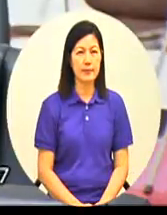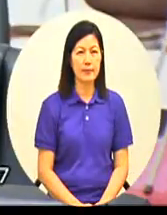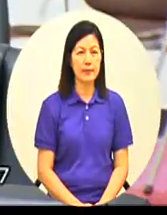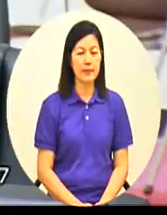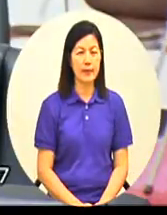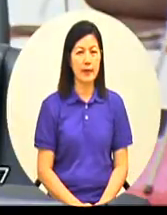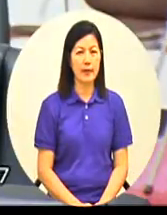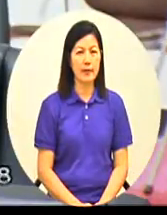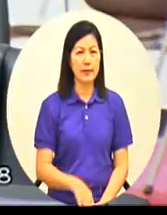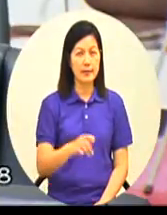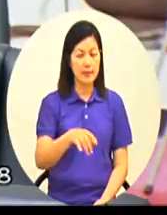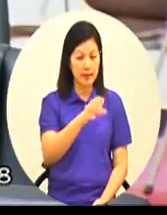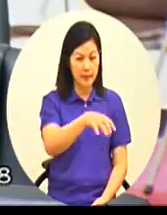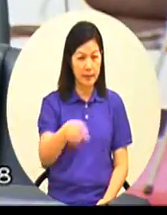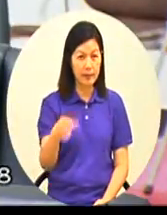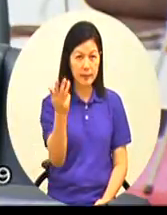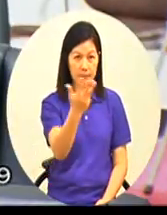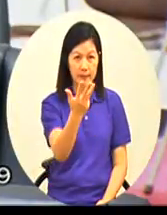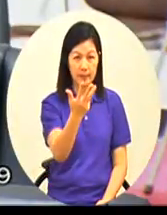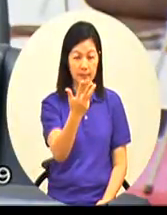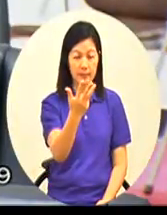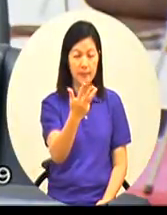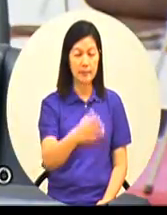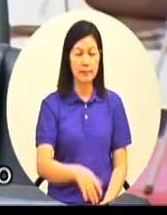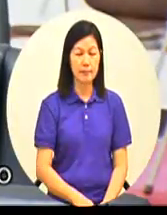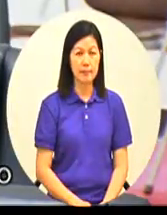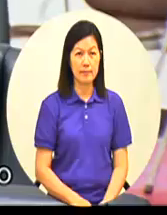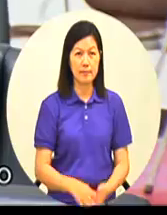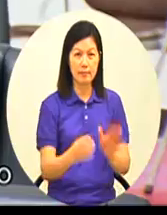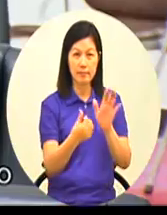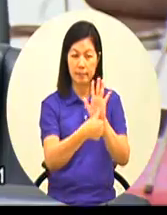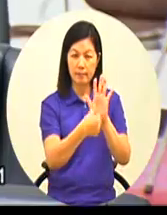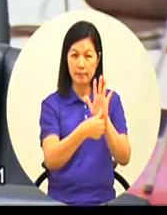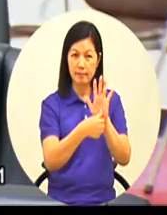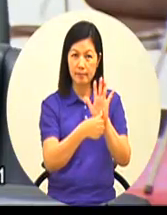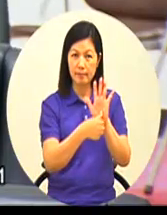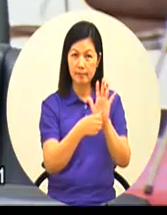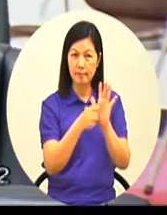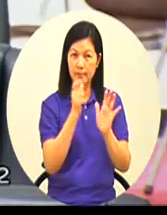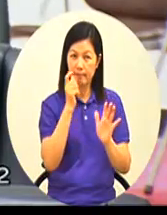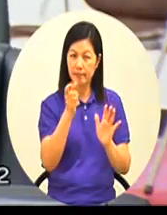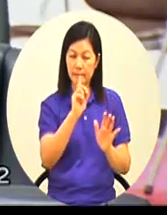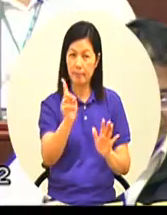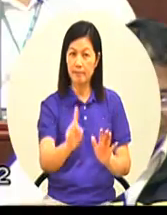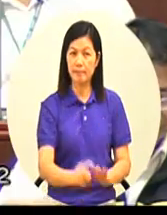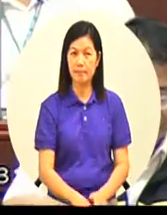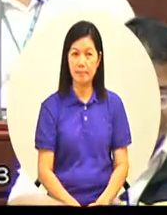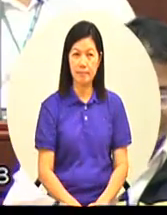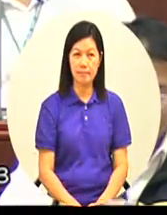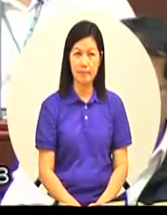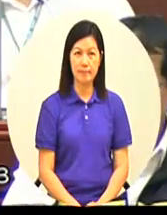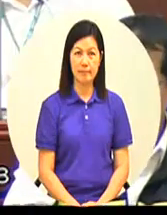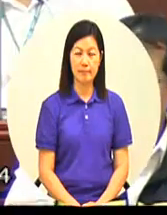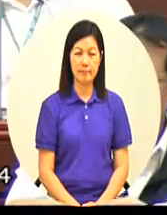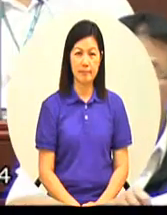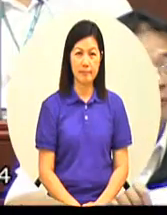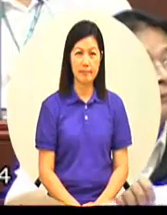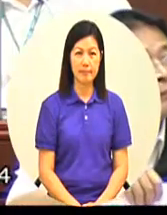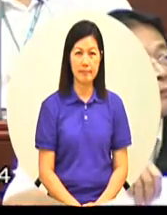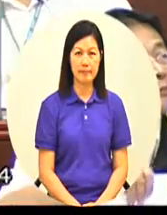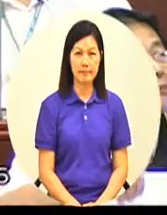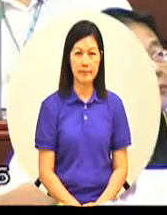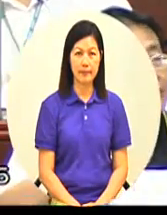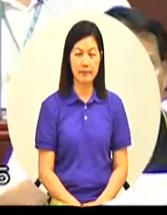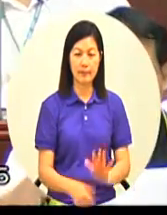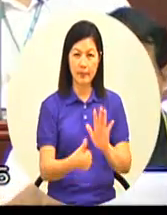你知不知道这八间的名称怎么念？这八间，他的他你把我们取